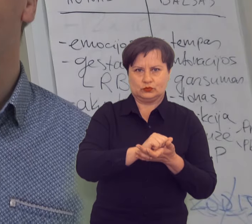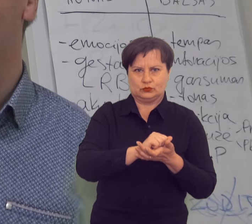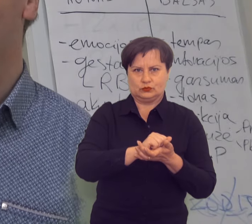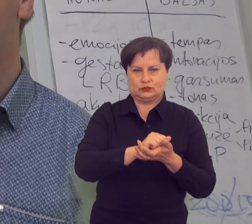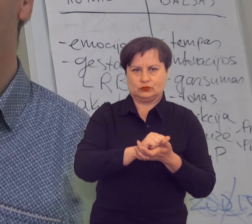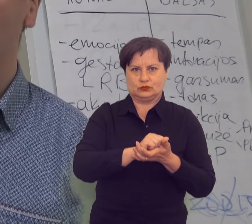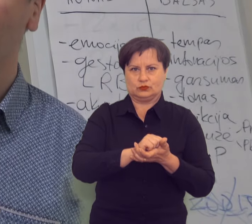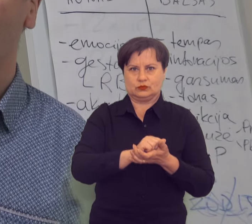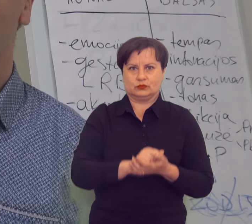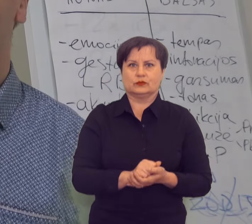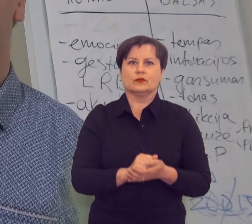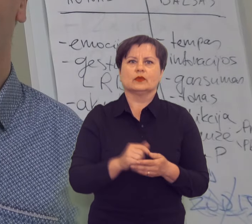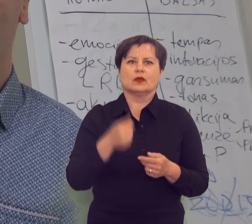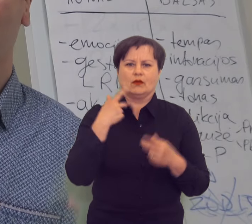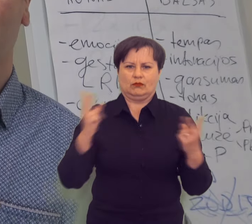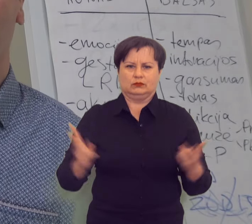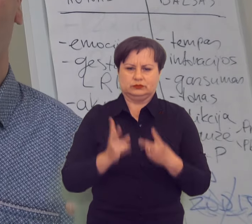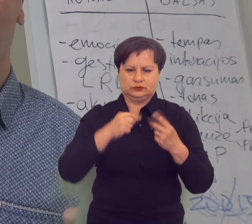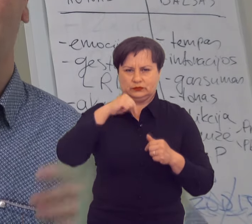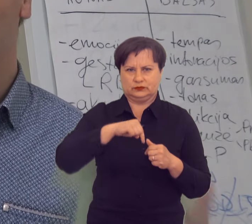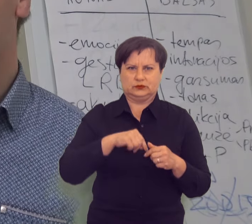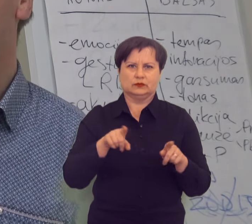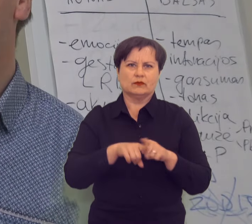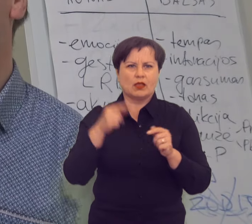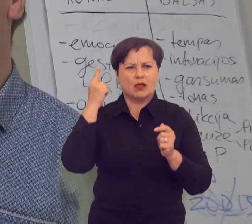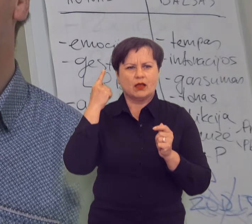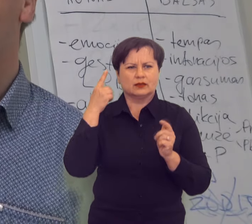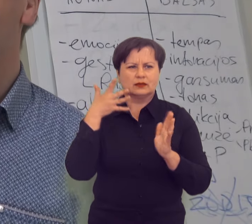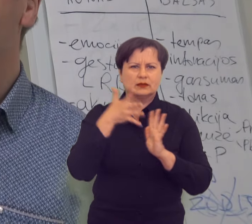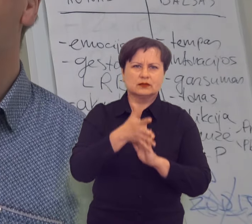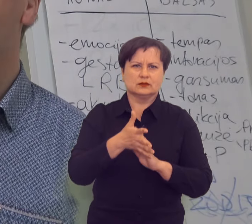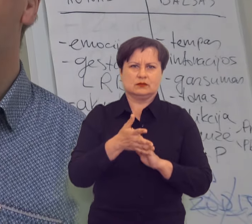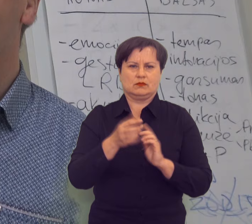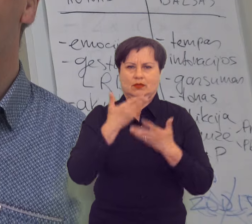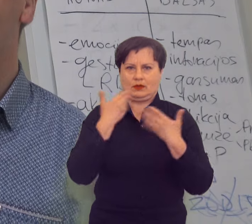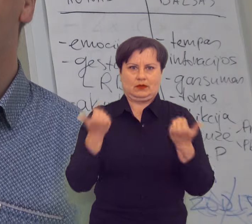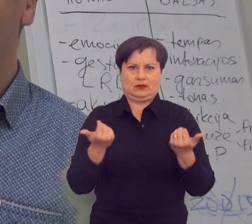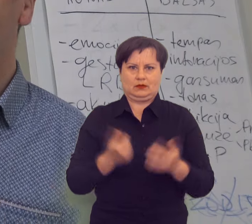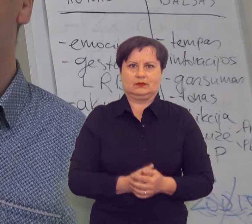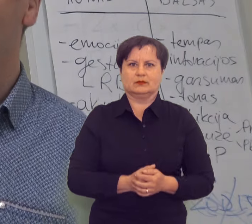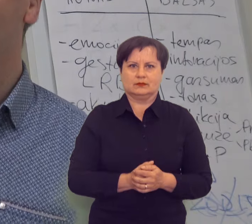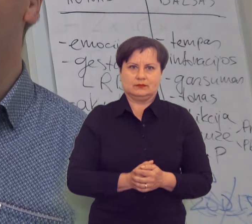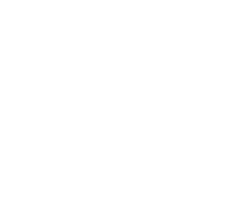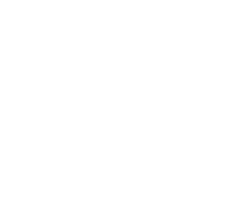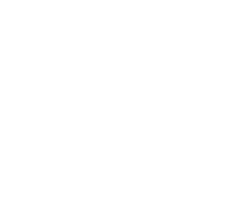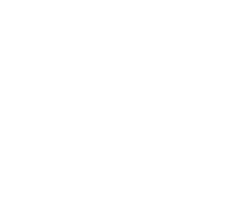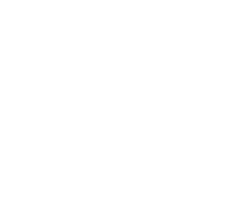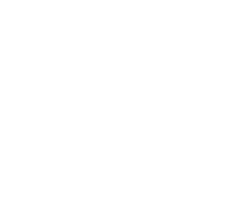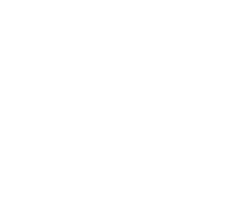visko nesipratimų, būna toks perdygimas, beprasmybės jausmas, tai viskas turi būti savo